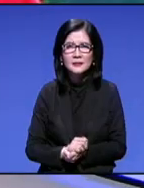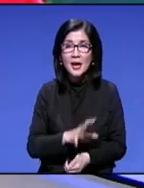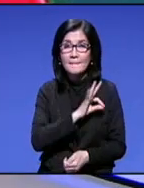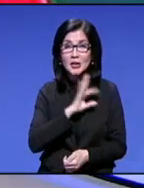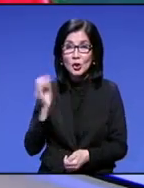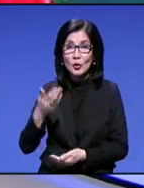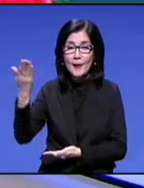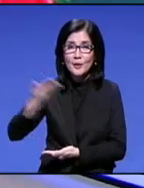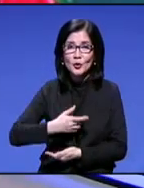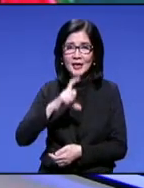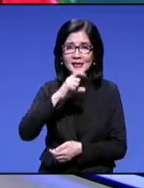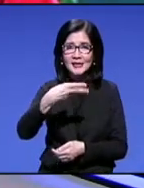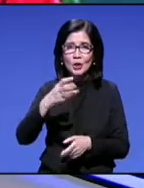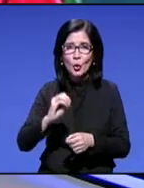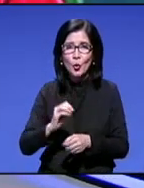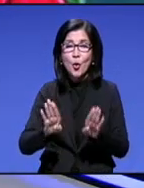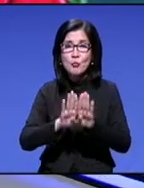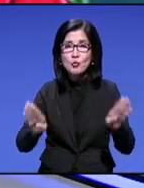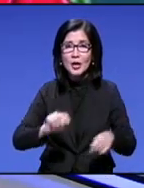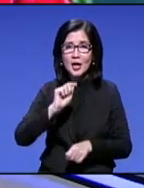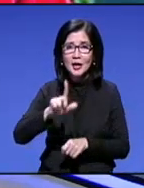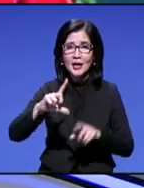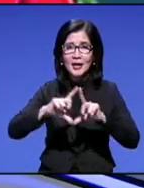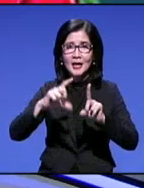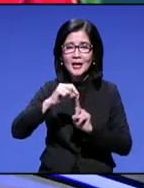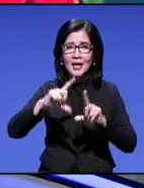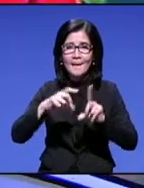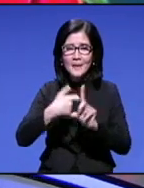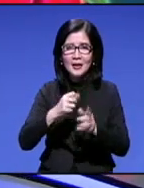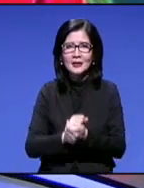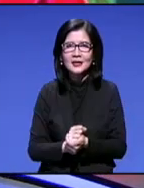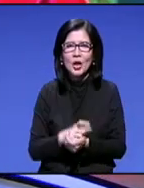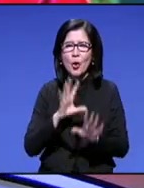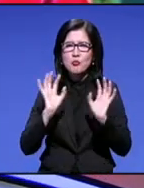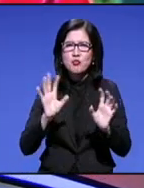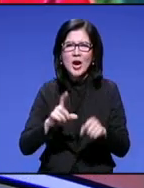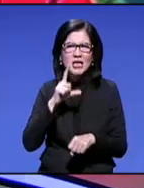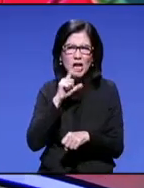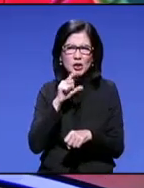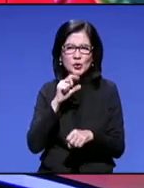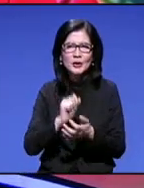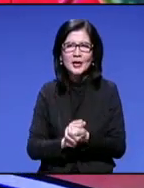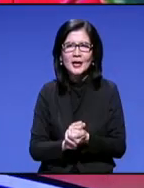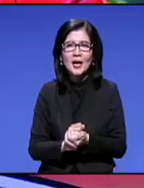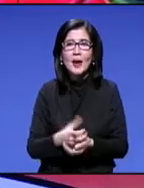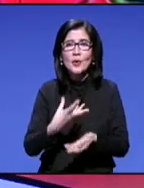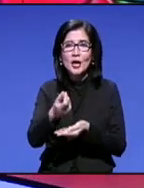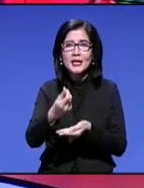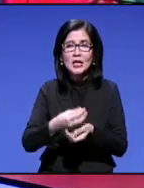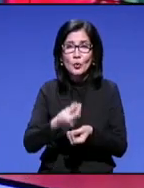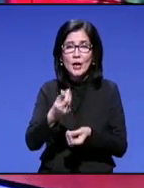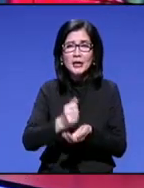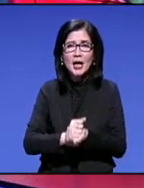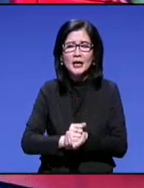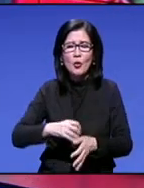Presiden Jokowi mengundang CEO Bukalapak Ahmad Zaki ke istana. Undangan ini mengemuka setelah cuitan besaran dana Litbang industri digital